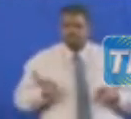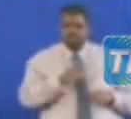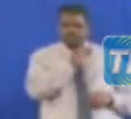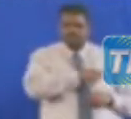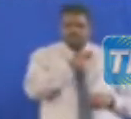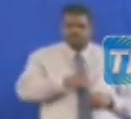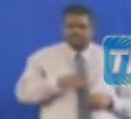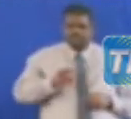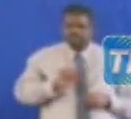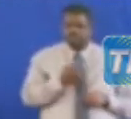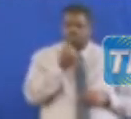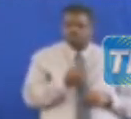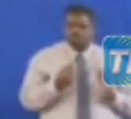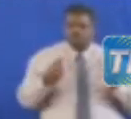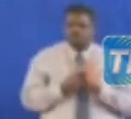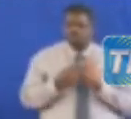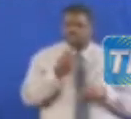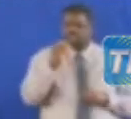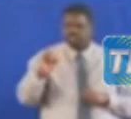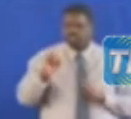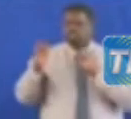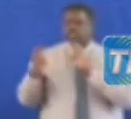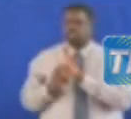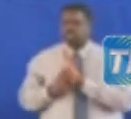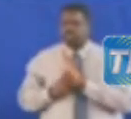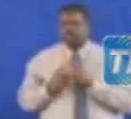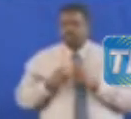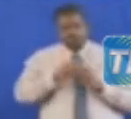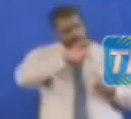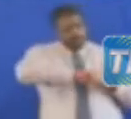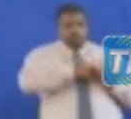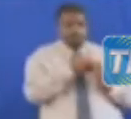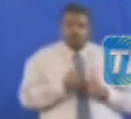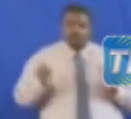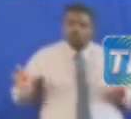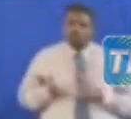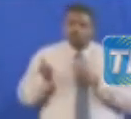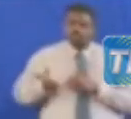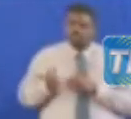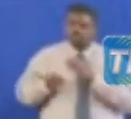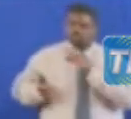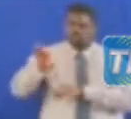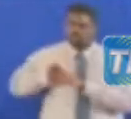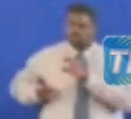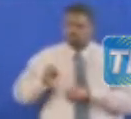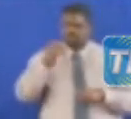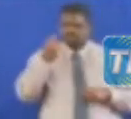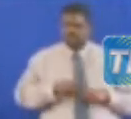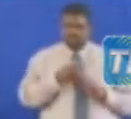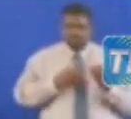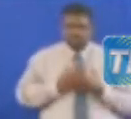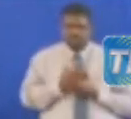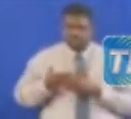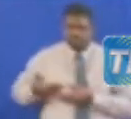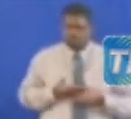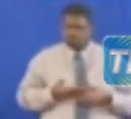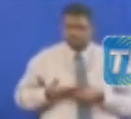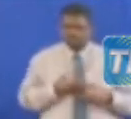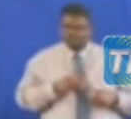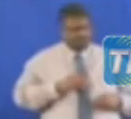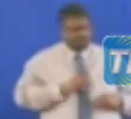mazingira shilingi bilioni 1.07. Programu ya uhamasishaji na uchambuzi wa sera kupitia UNICEF shilingi